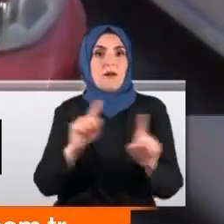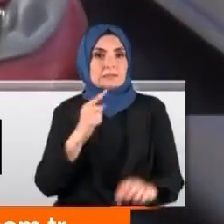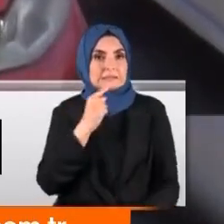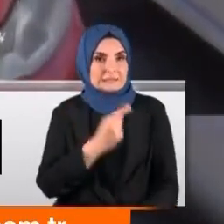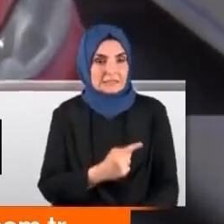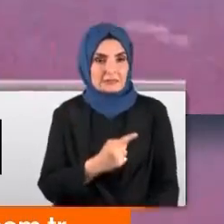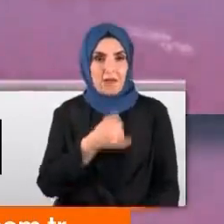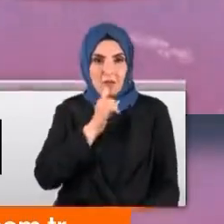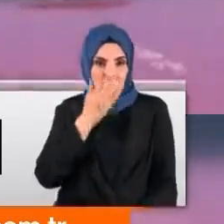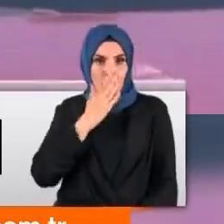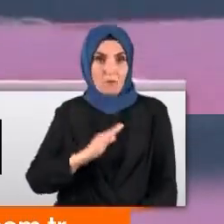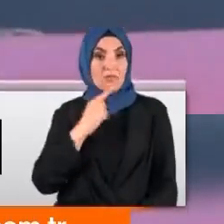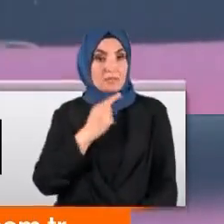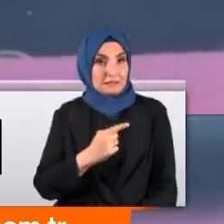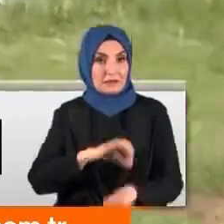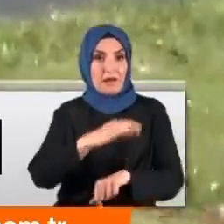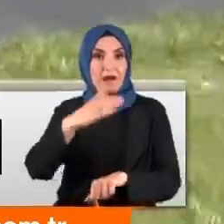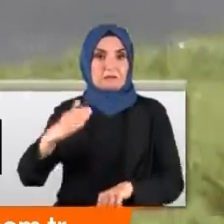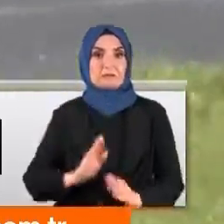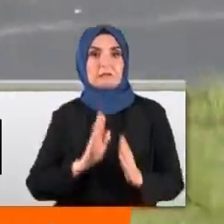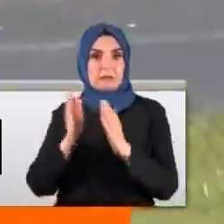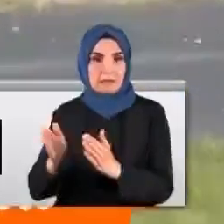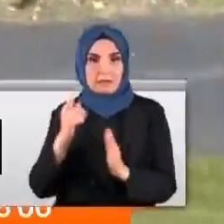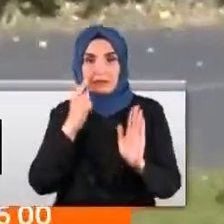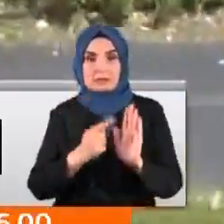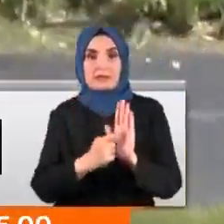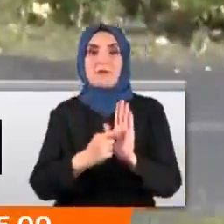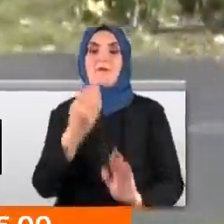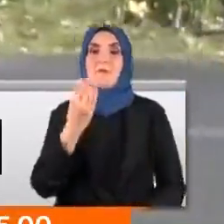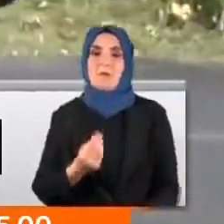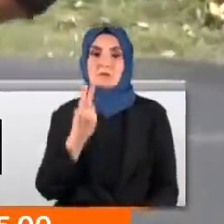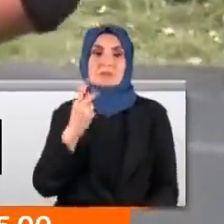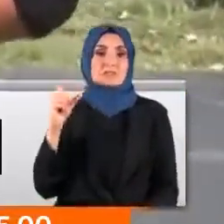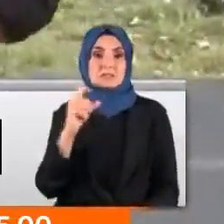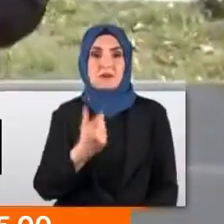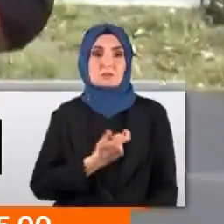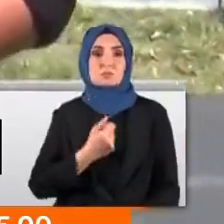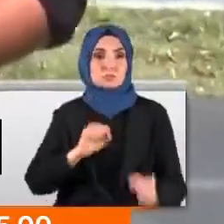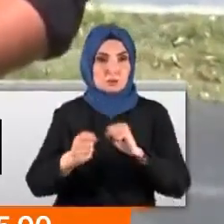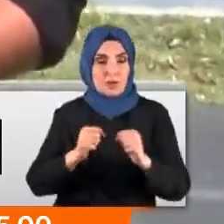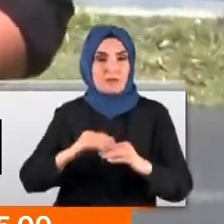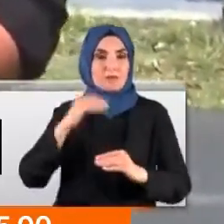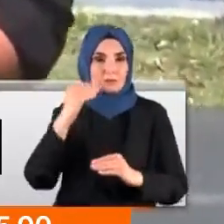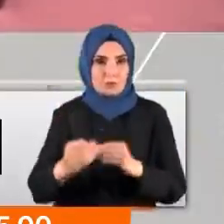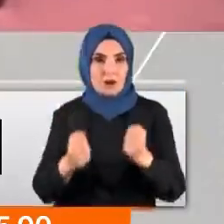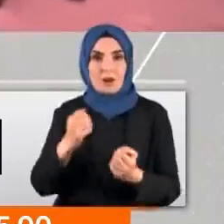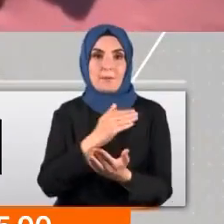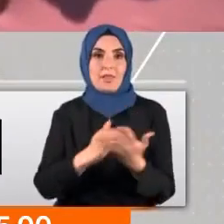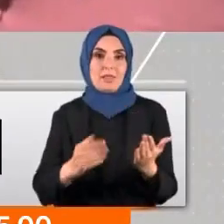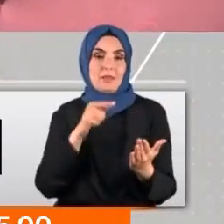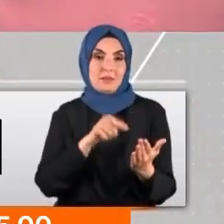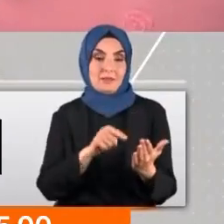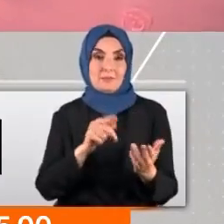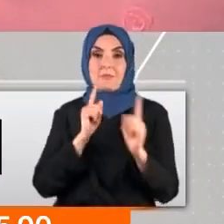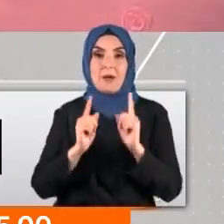alkollü olmadığını hastanede ispatladı. 2 aylık hukuk mücadelesinin ardından ehliyetine mahkeme kararıyla kavuştu.